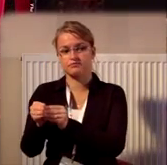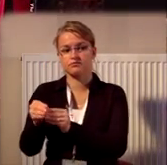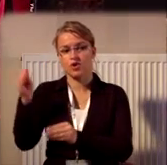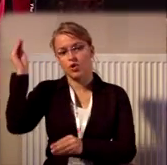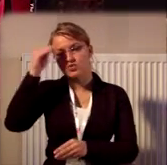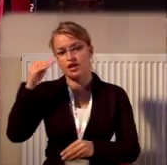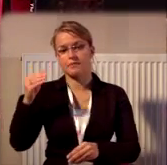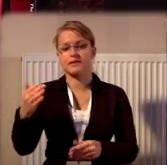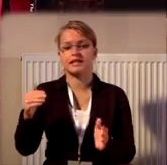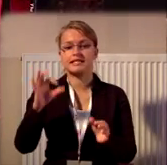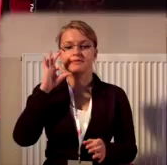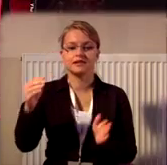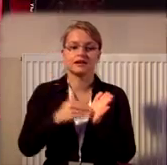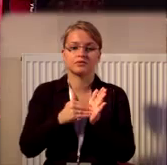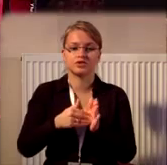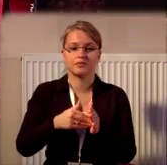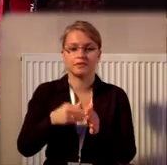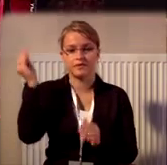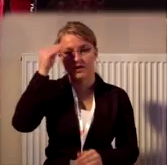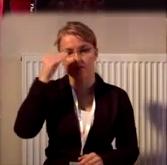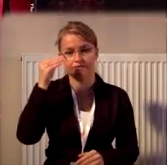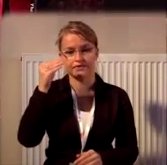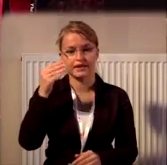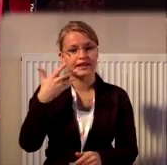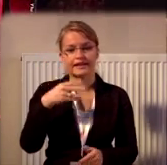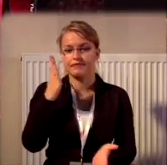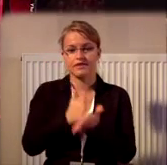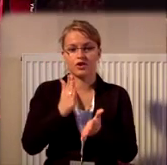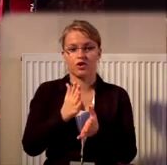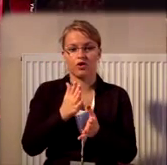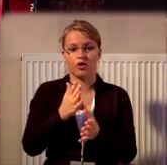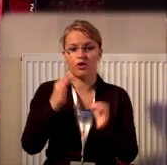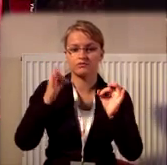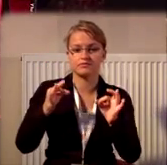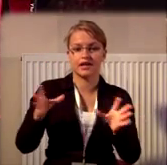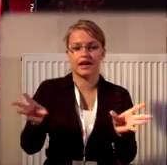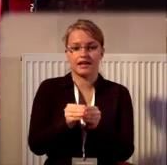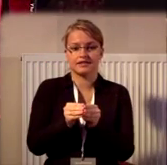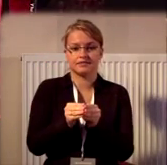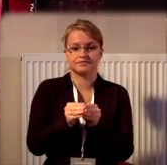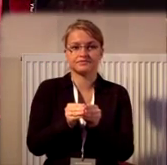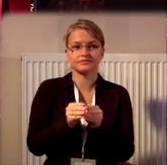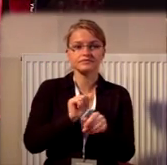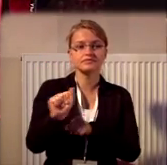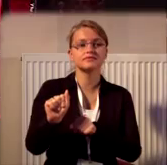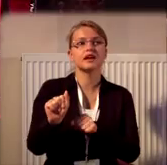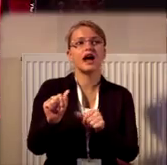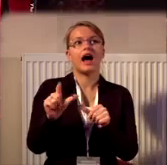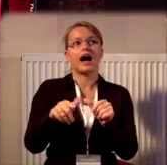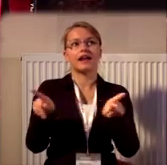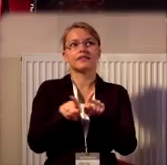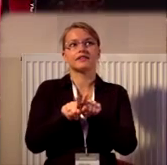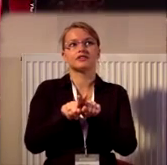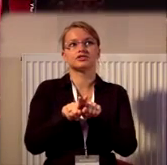specjalnych potrzebach edukacyjnych. Nie chodzi tylko o przebywanie obok siebie, ale o współpracę, o współdziałanie, bo to powoduje,